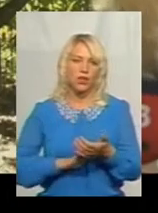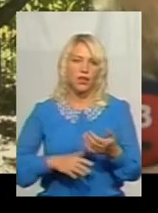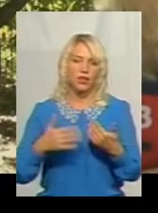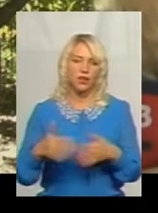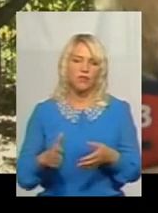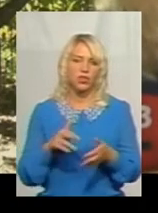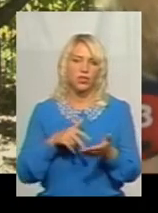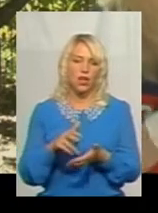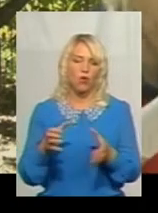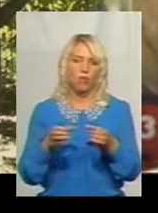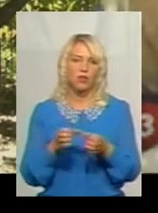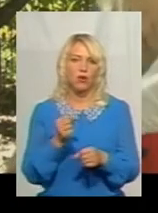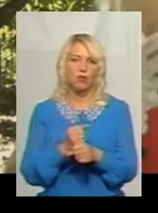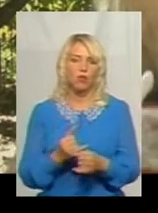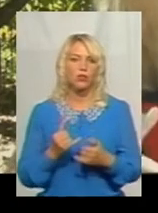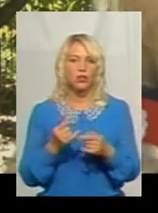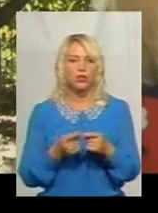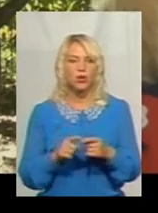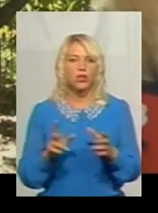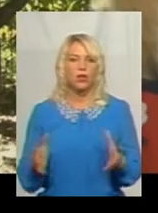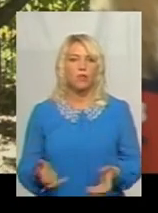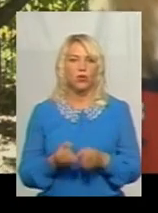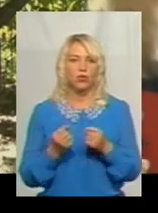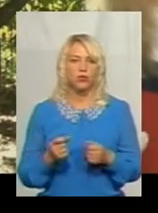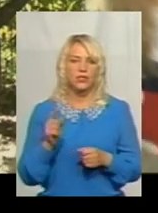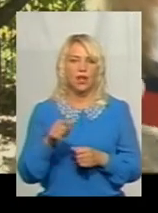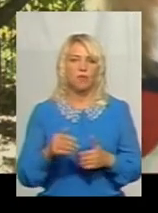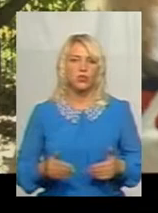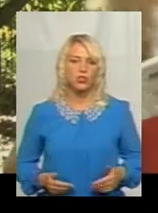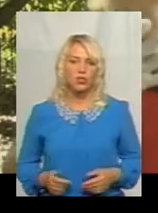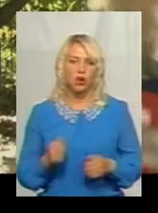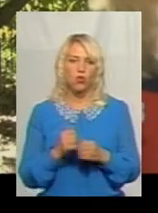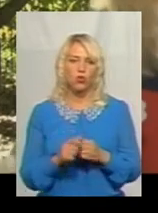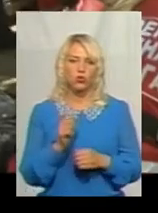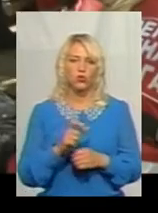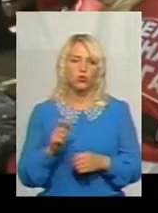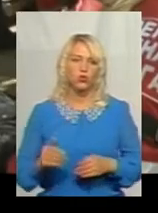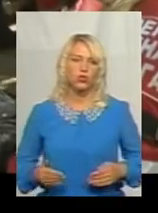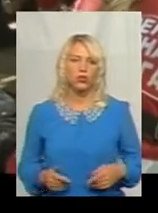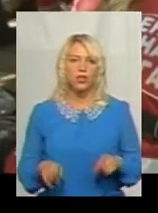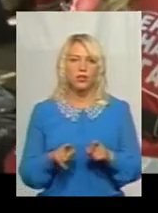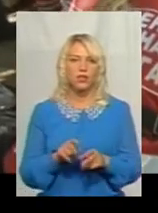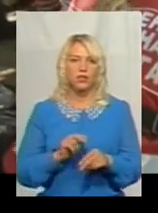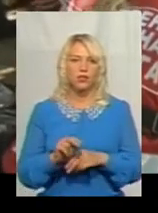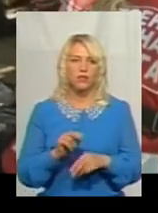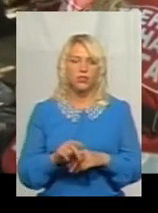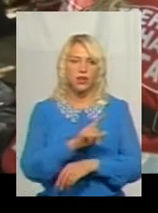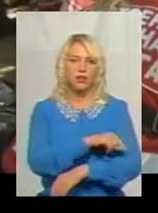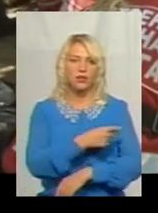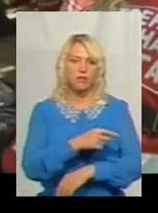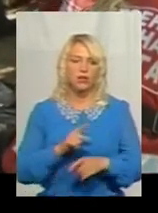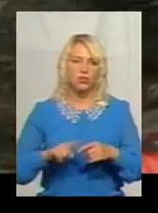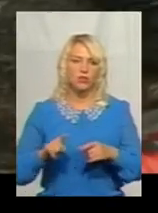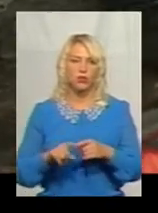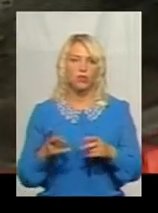йде командна робота для того, для порятунку саме життя, кожного людського життя. Такі навчання медики швидкої мають